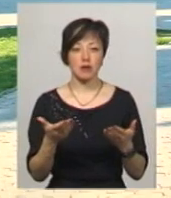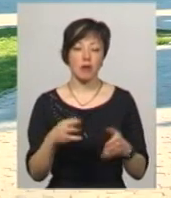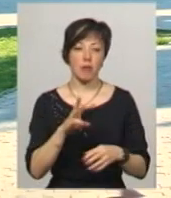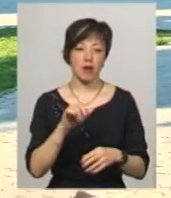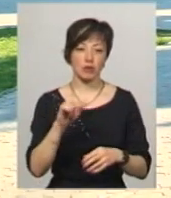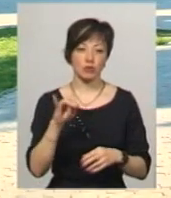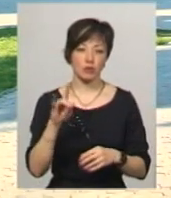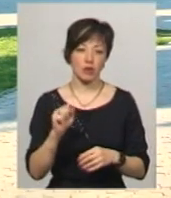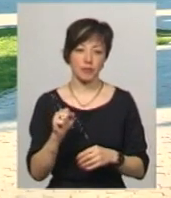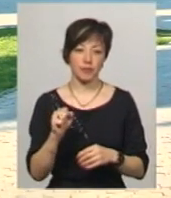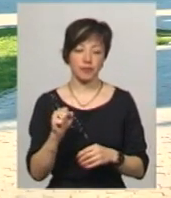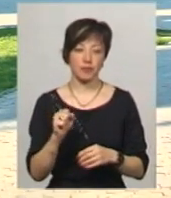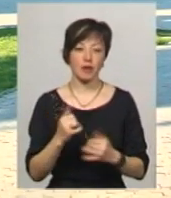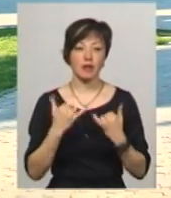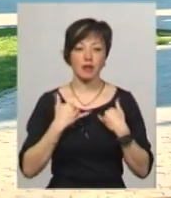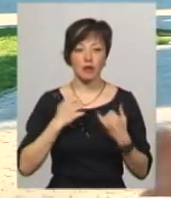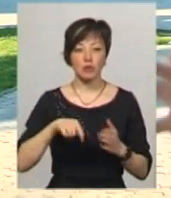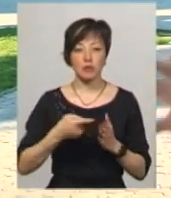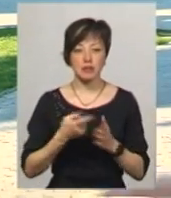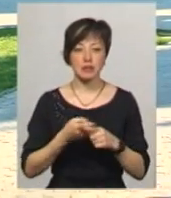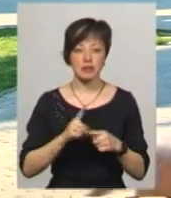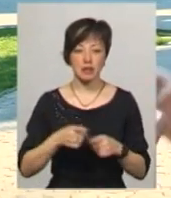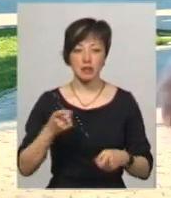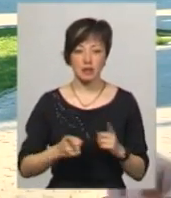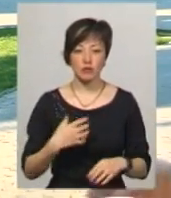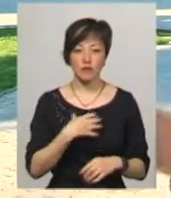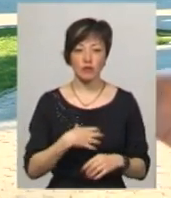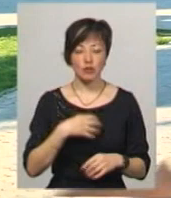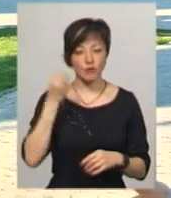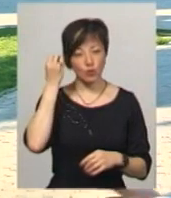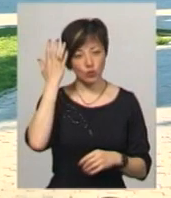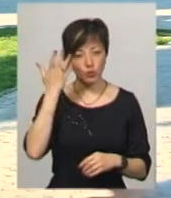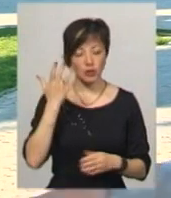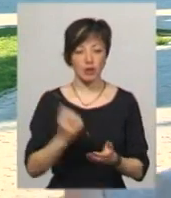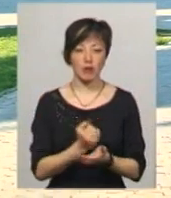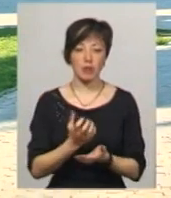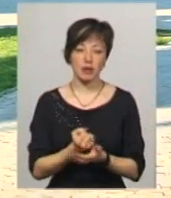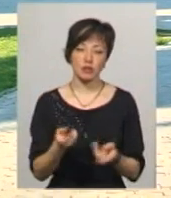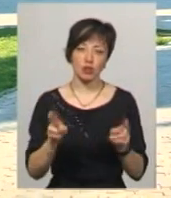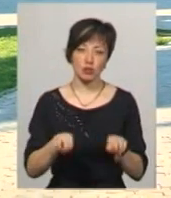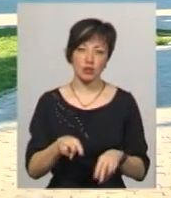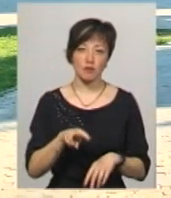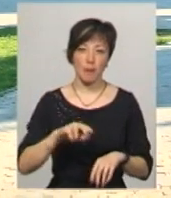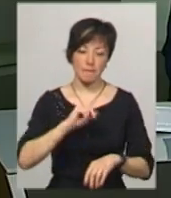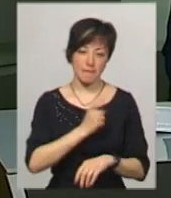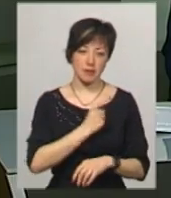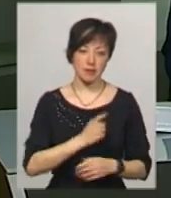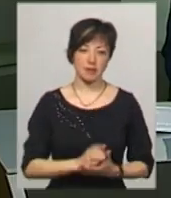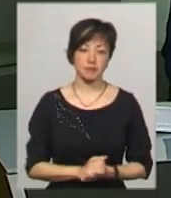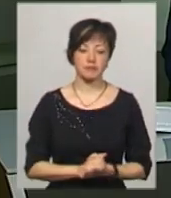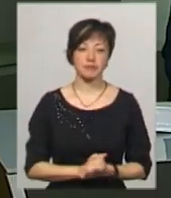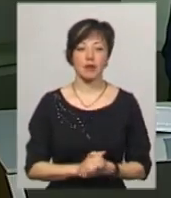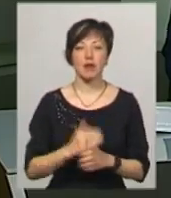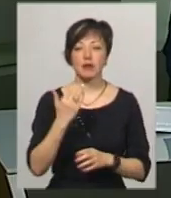Миколи Мазура. Так що для нашого міста це дійсно важливе культурне надбання, яке залишив нам митець.